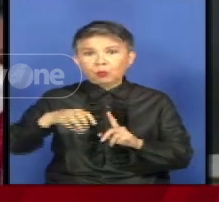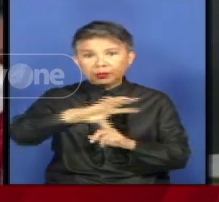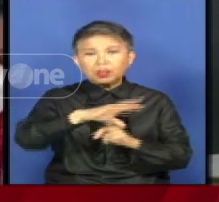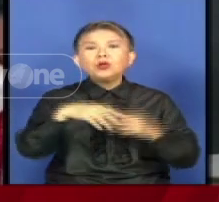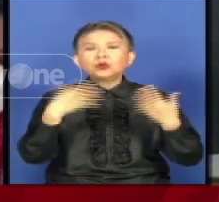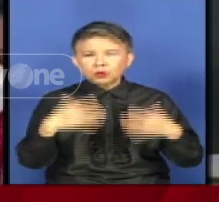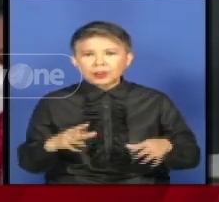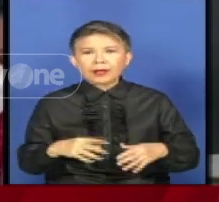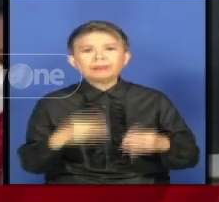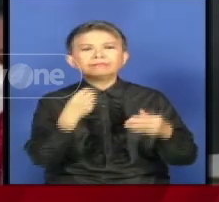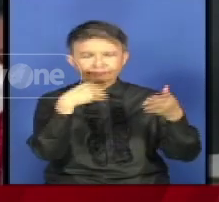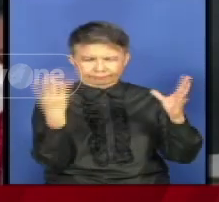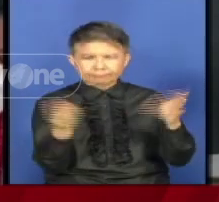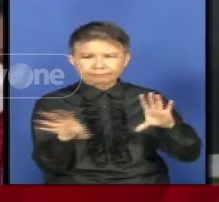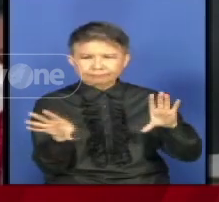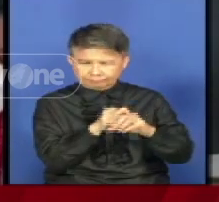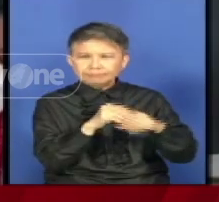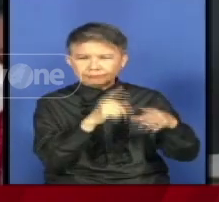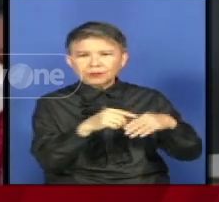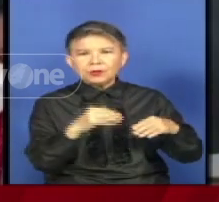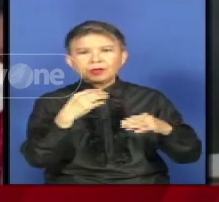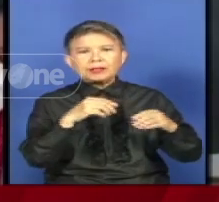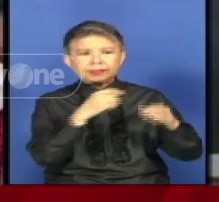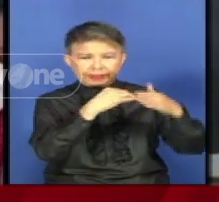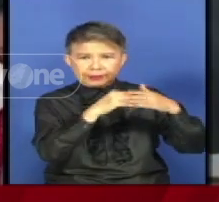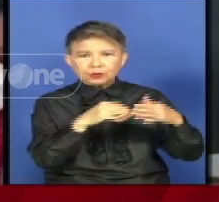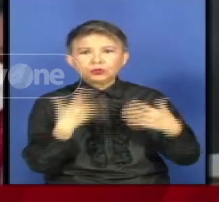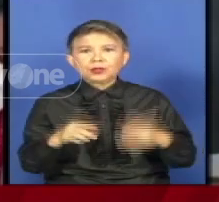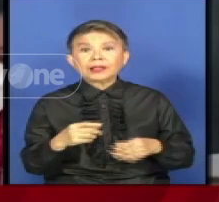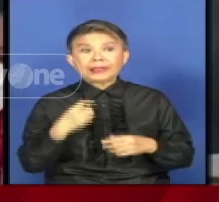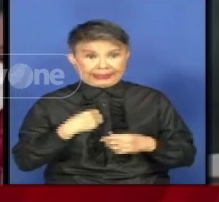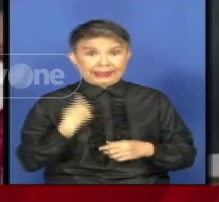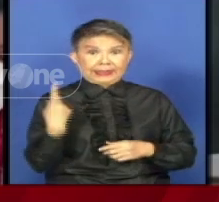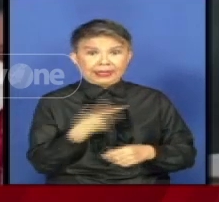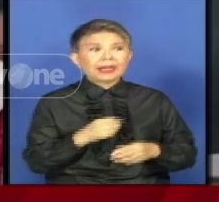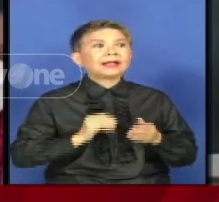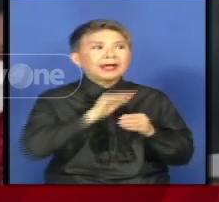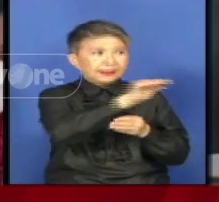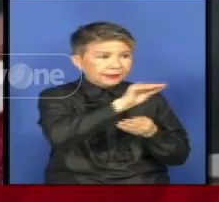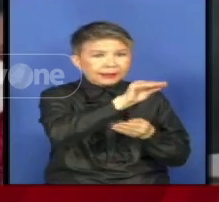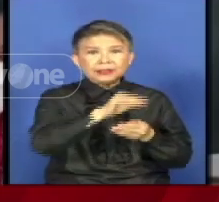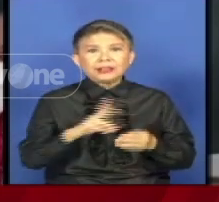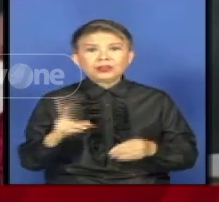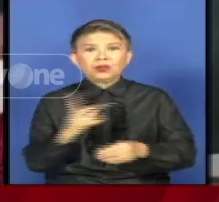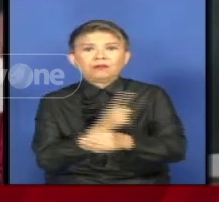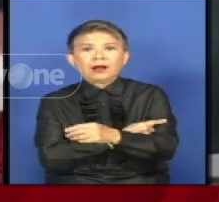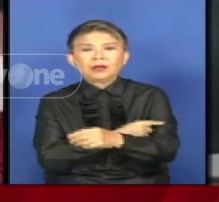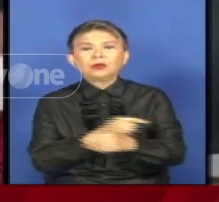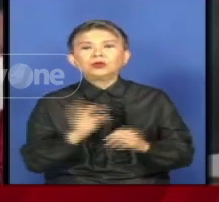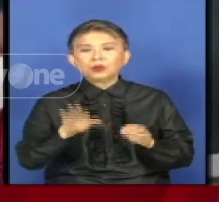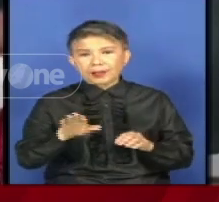yang sudah memenuhi kriteria ini, mereka yang akan kita alokasikan vaksin Sinovac untuk bisa